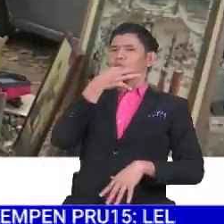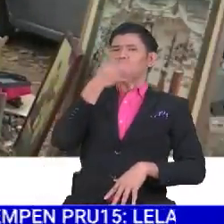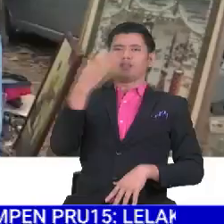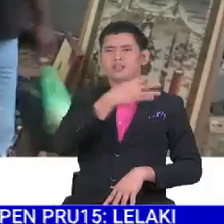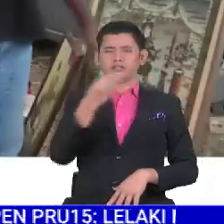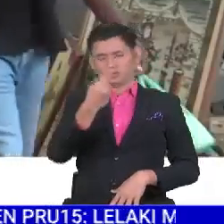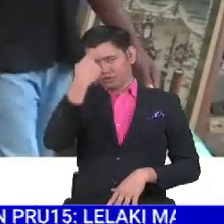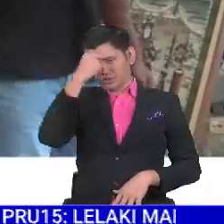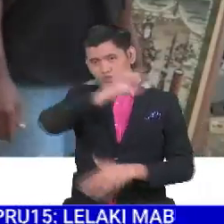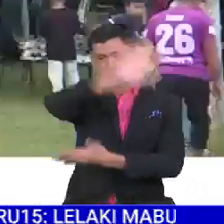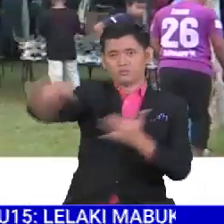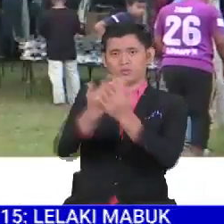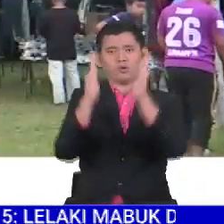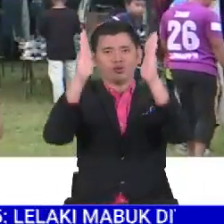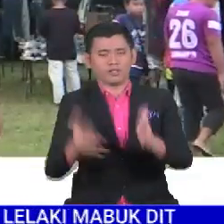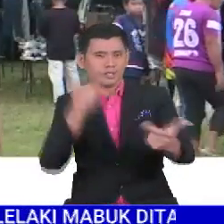kepada pengunjung.